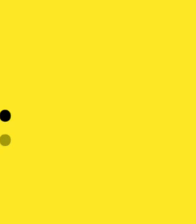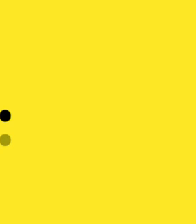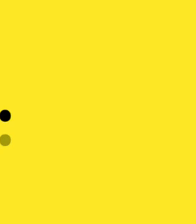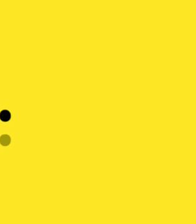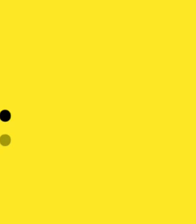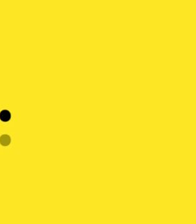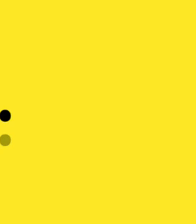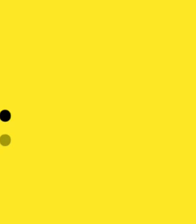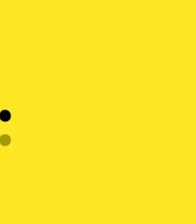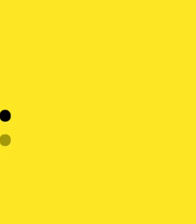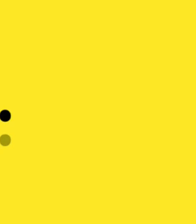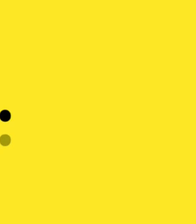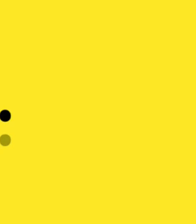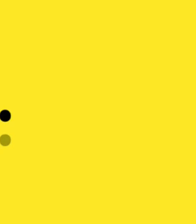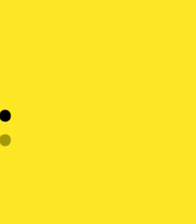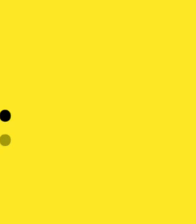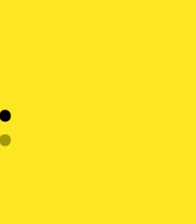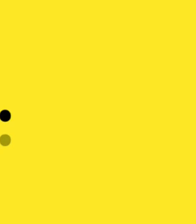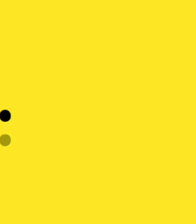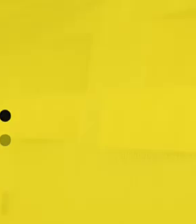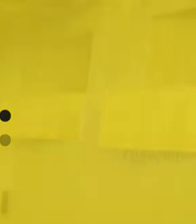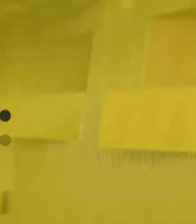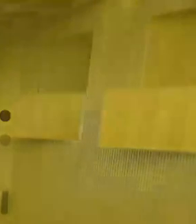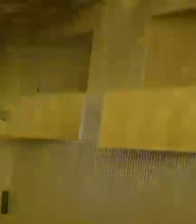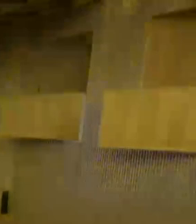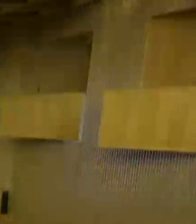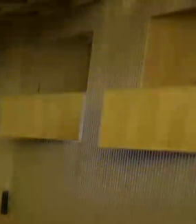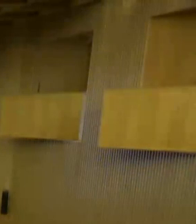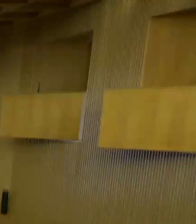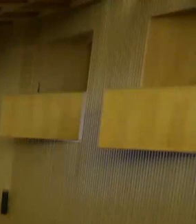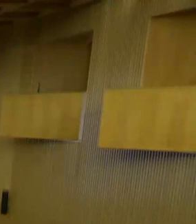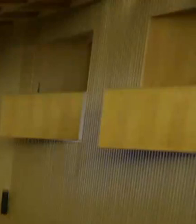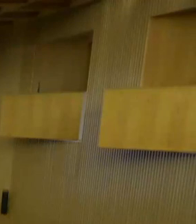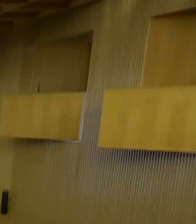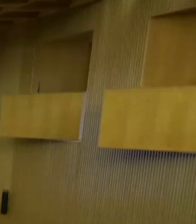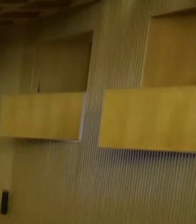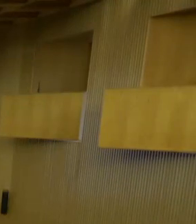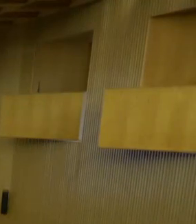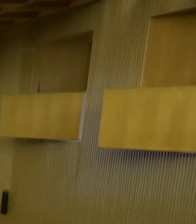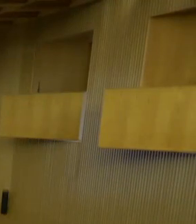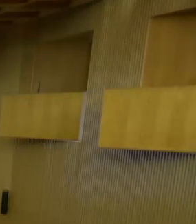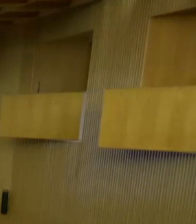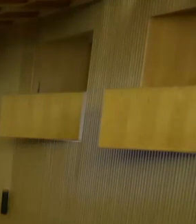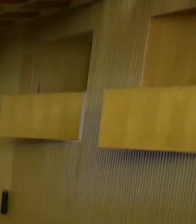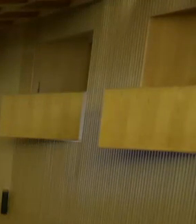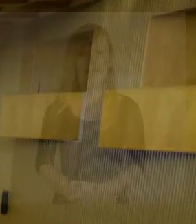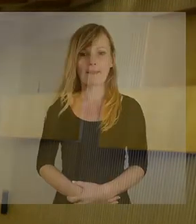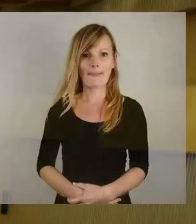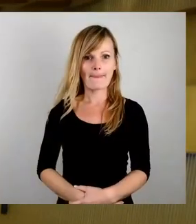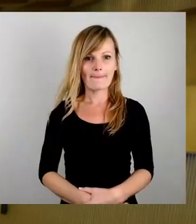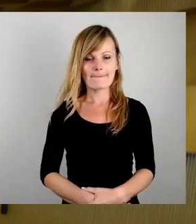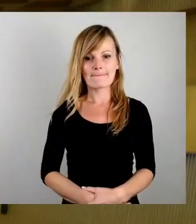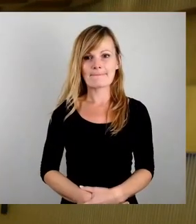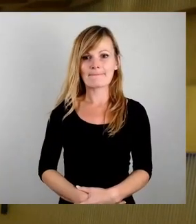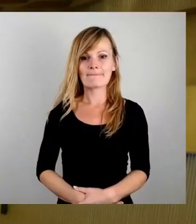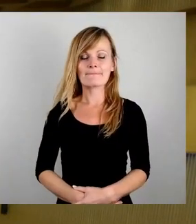bei der Tagesordnung beschlossen haben. Den von Fraktion Die Linke eingereichten Eilantrag, keine Fahrpreiserhöhung